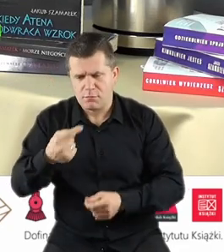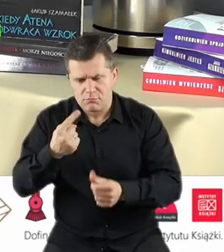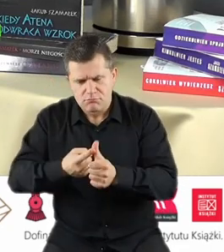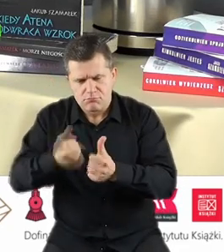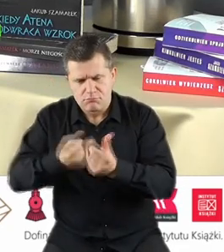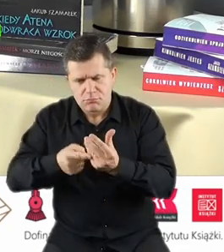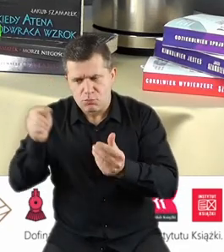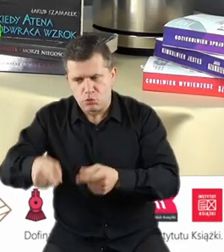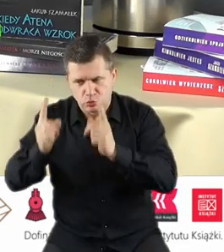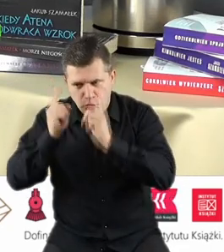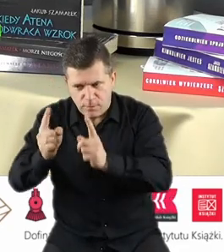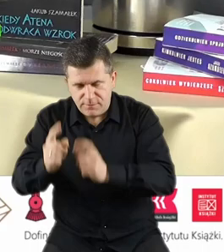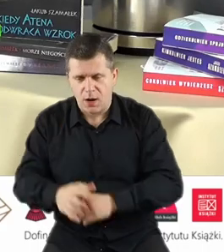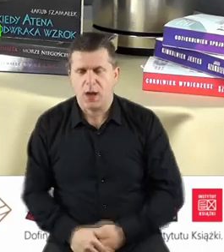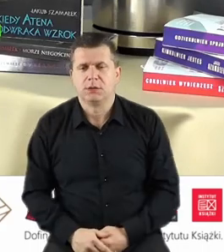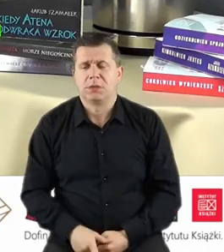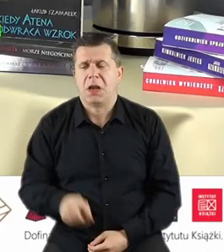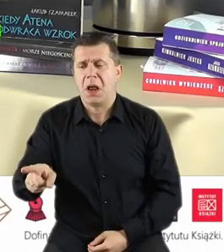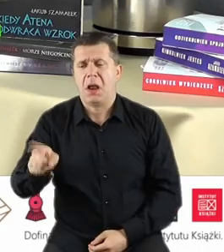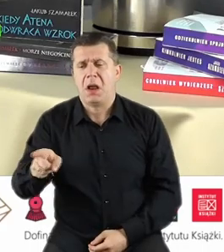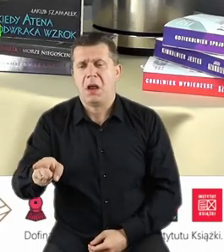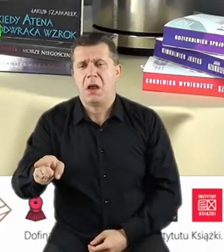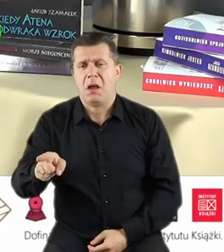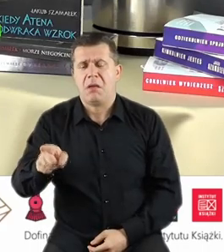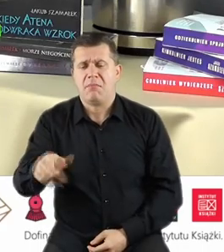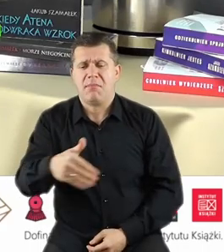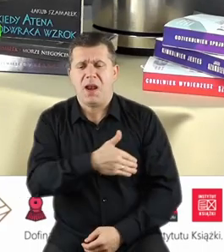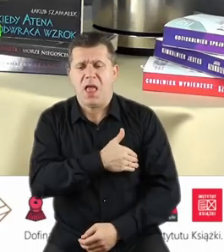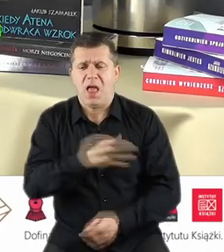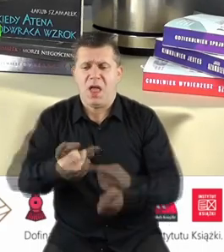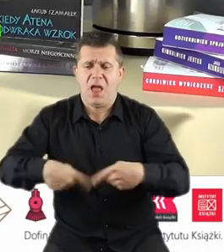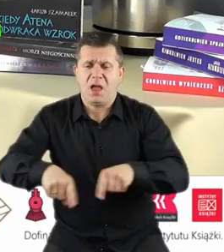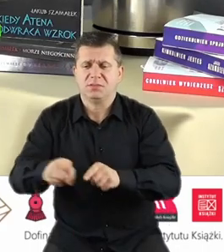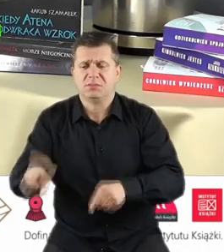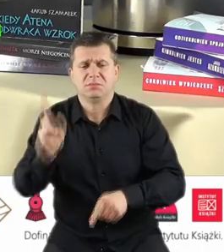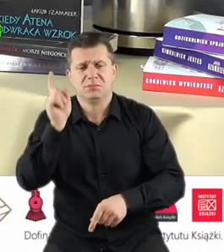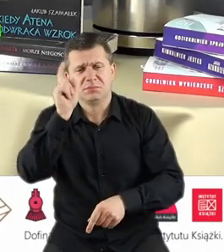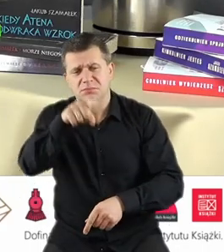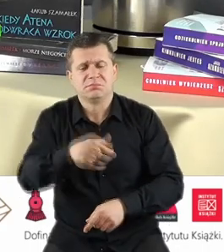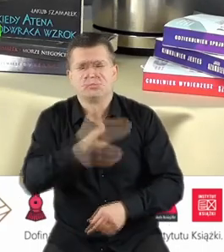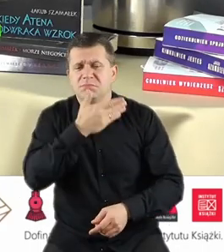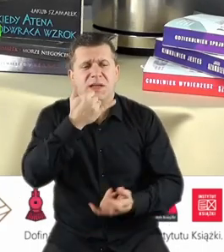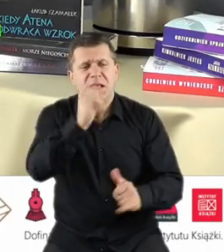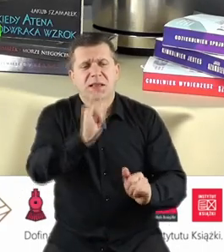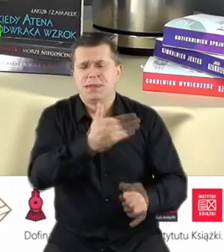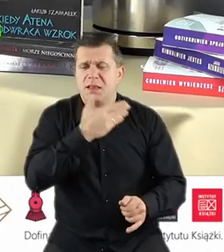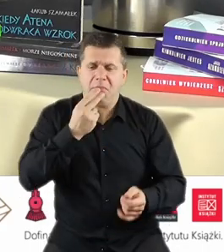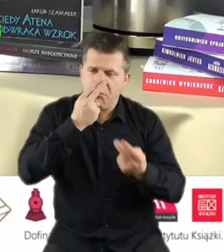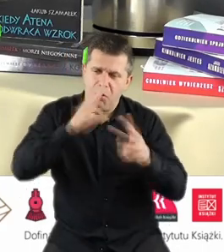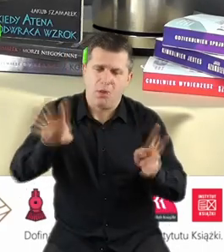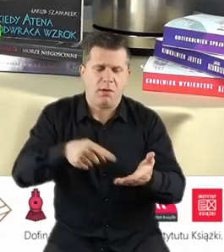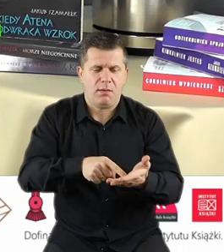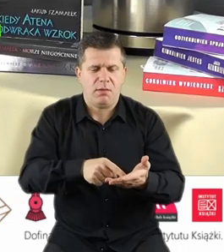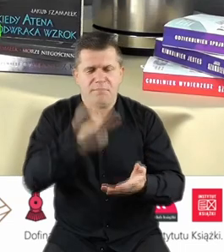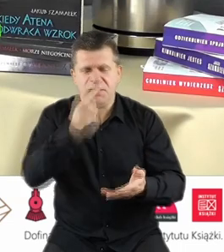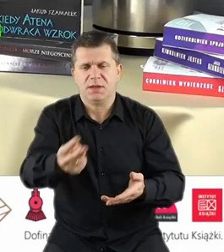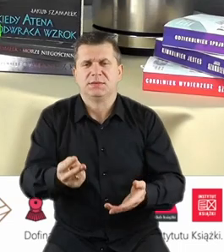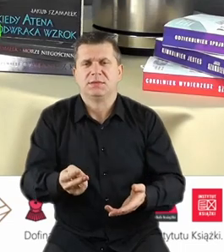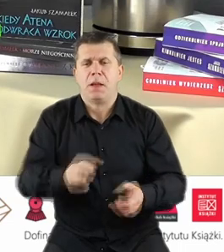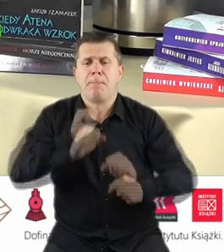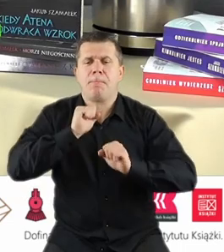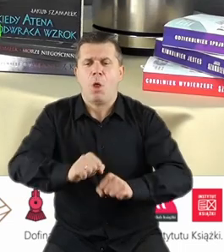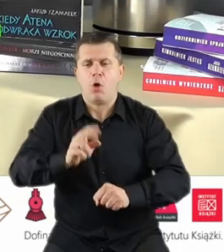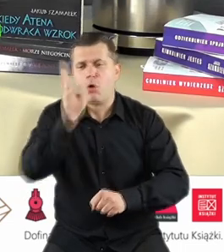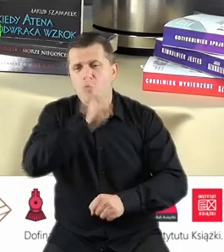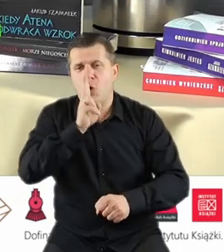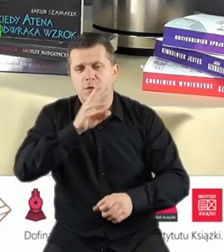uważać, ale jakby dziecko w jej klasie ze swoim telefonem może już nie mieć tych blokad. I nie ma, a te blokady rodzicielskie, które